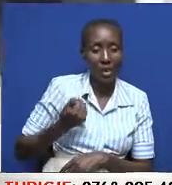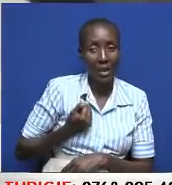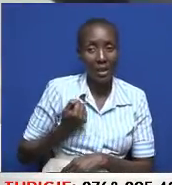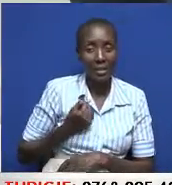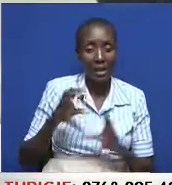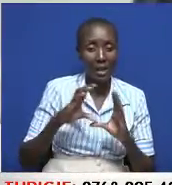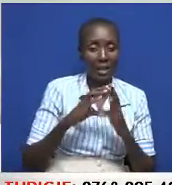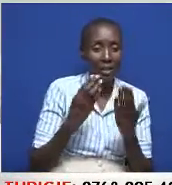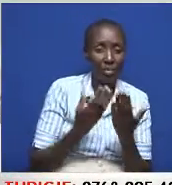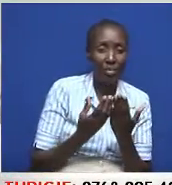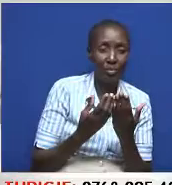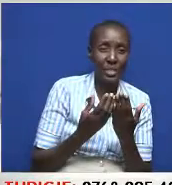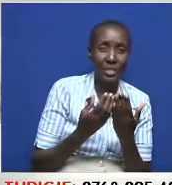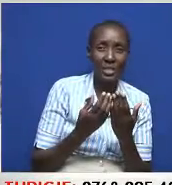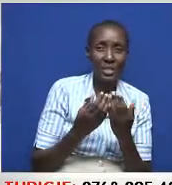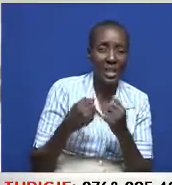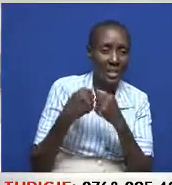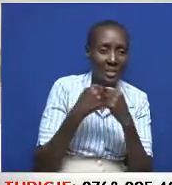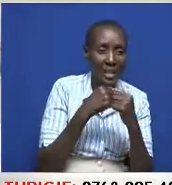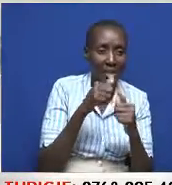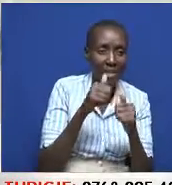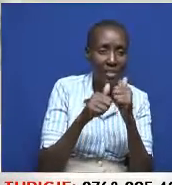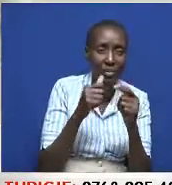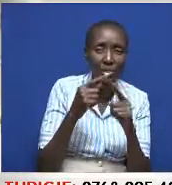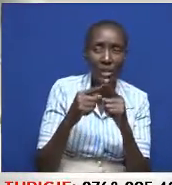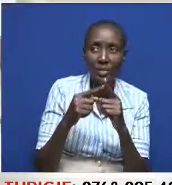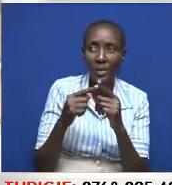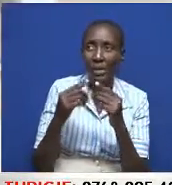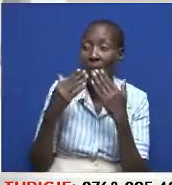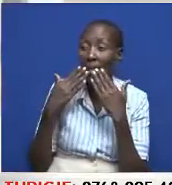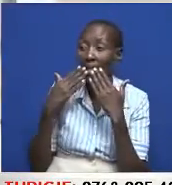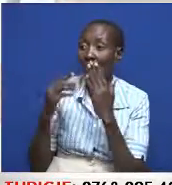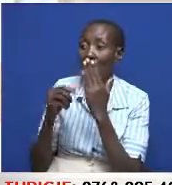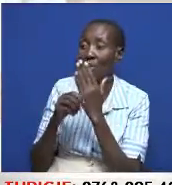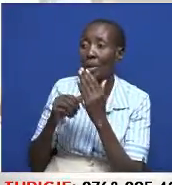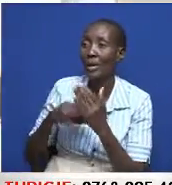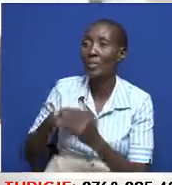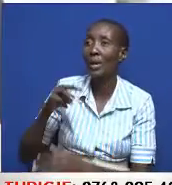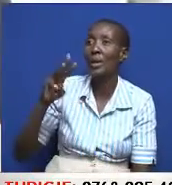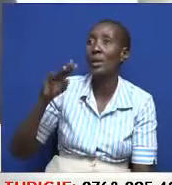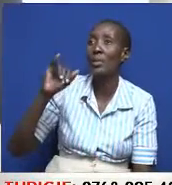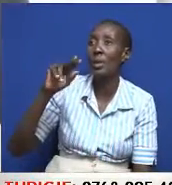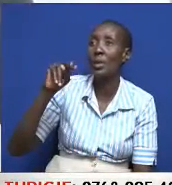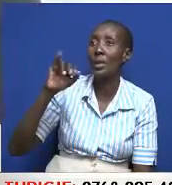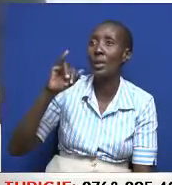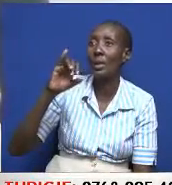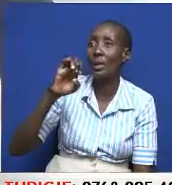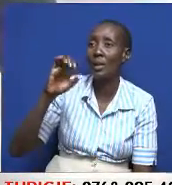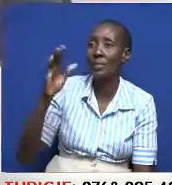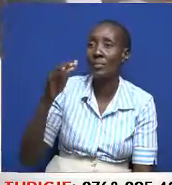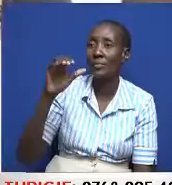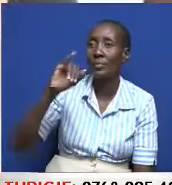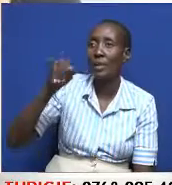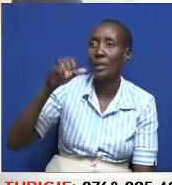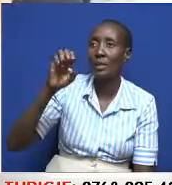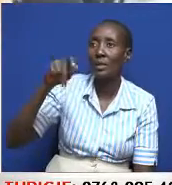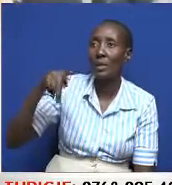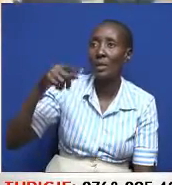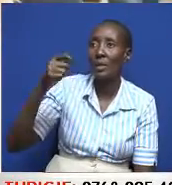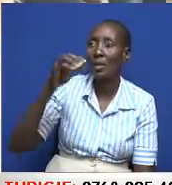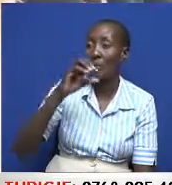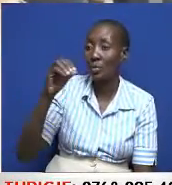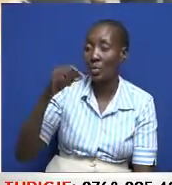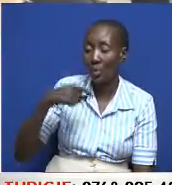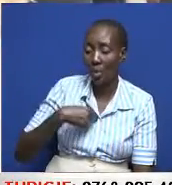njia gani na shida hii yote? Asante. Kwa majina naitwa Wini Jepto Sengwer. Mimi ni kijana katika